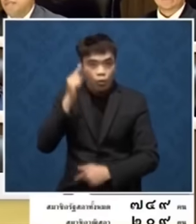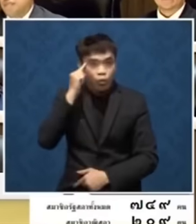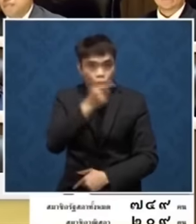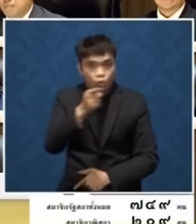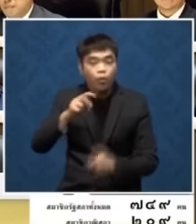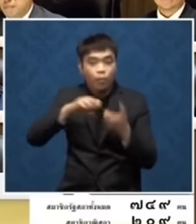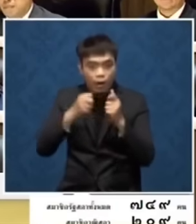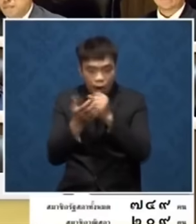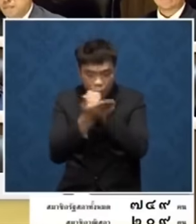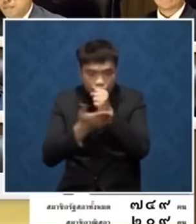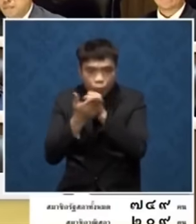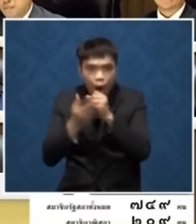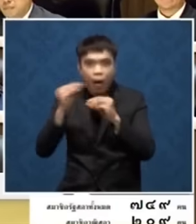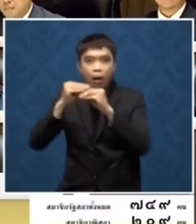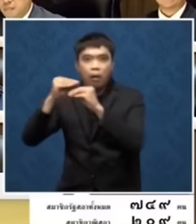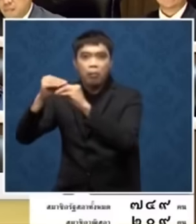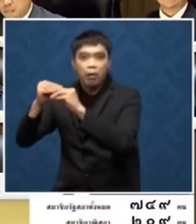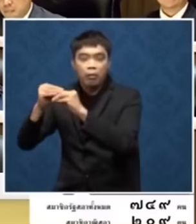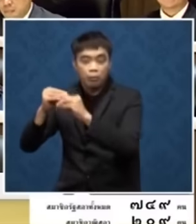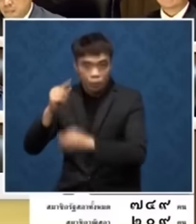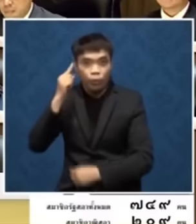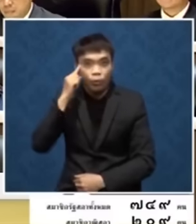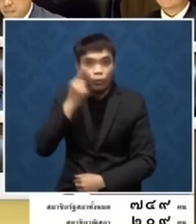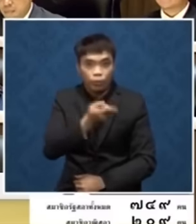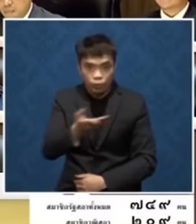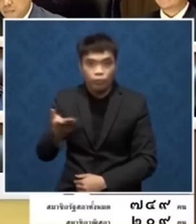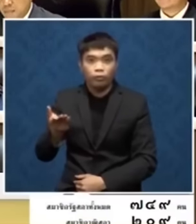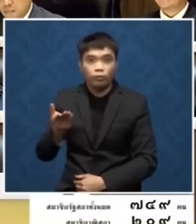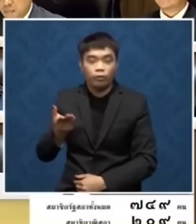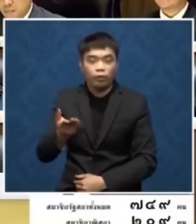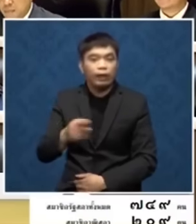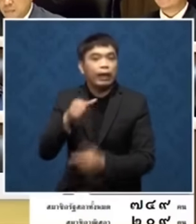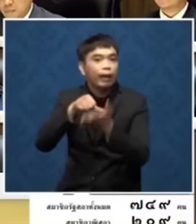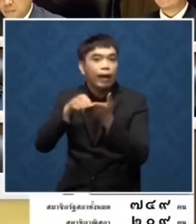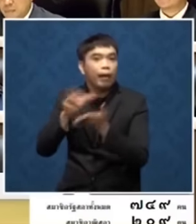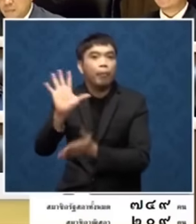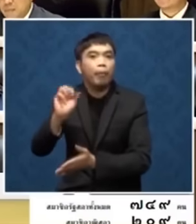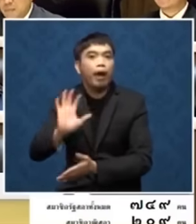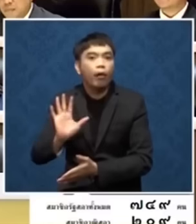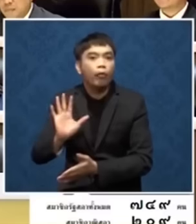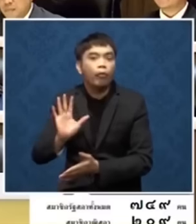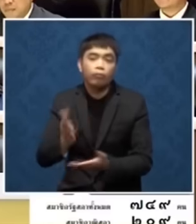าเสพติดเพิ่มขึ้นแรงขึ้นทุกวันทุกวันถ้าไม่คิดแก้ไขอย่างนี้นะครับ